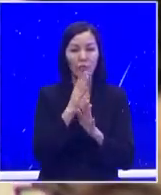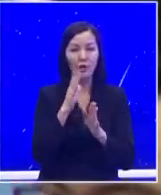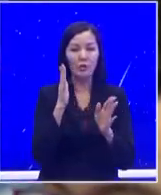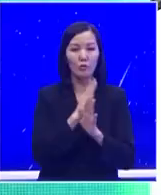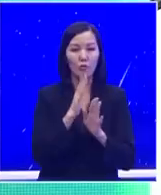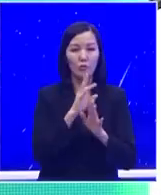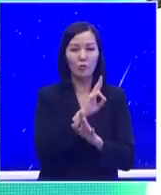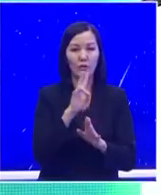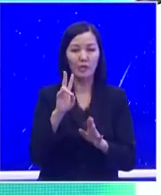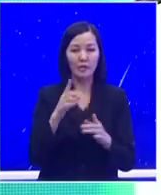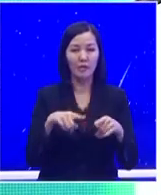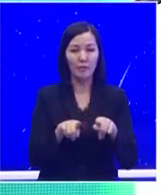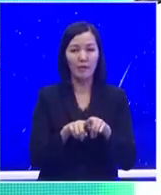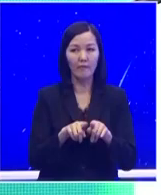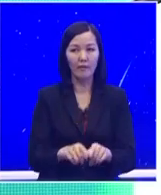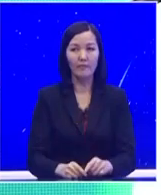Назарбаева.